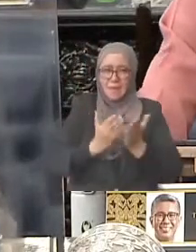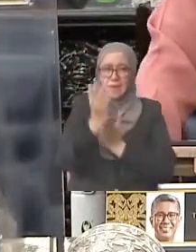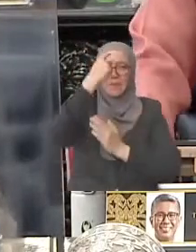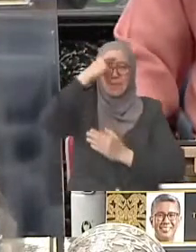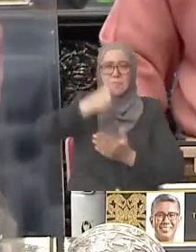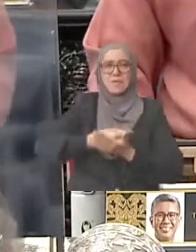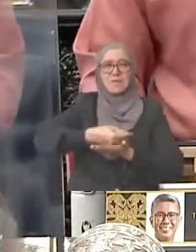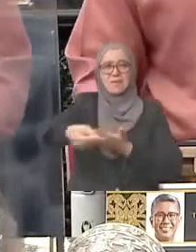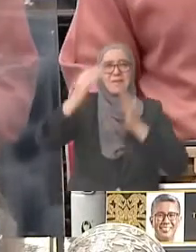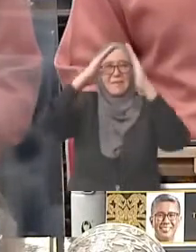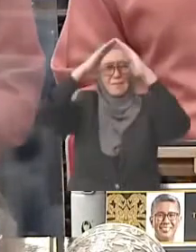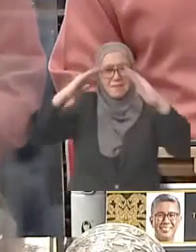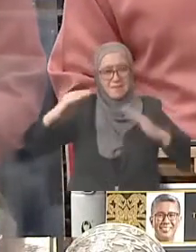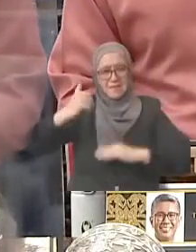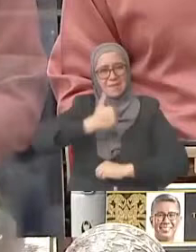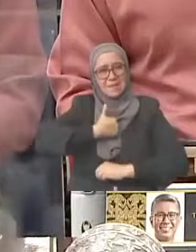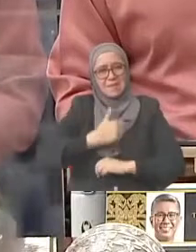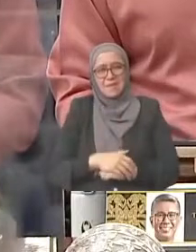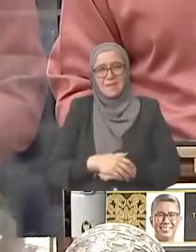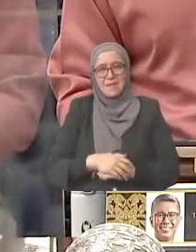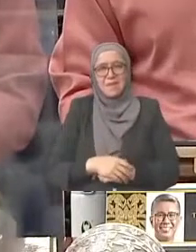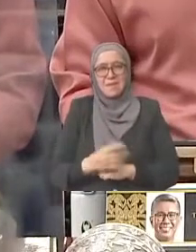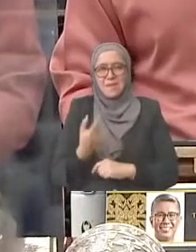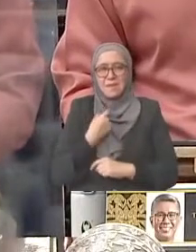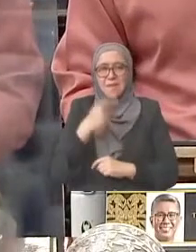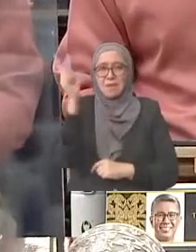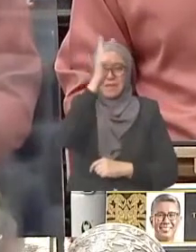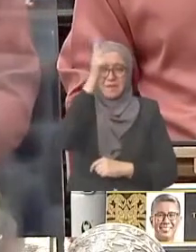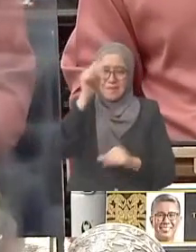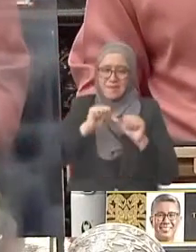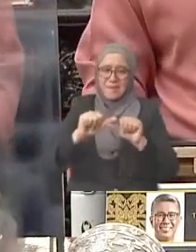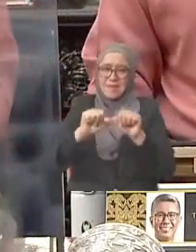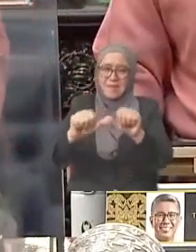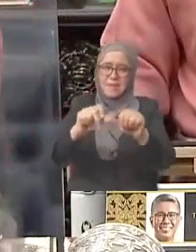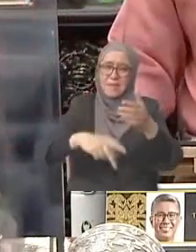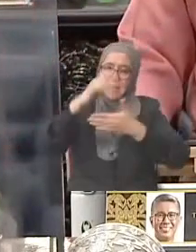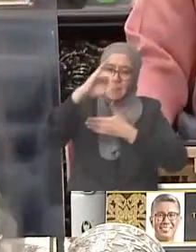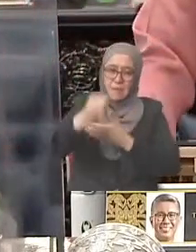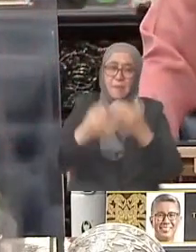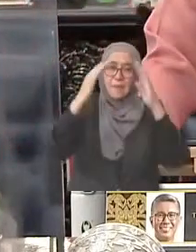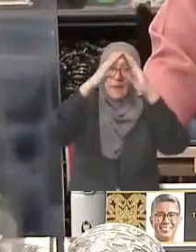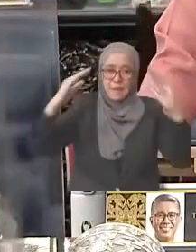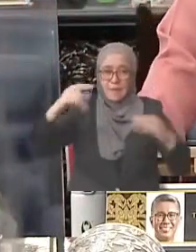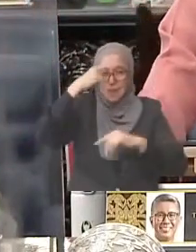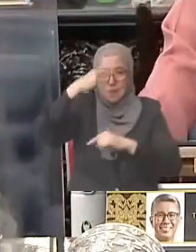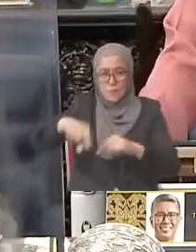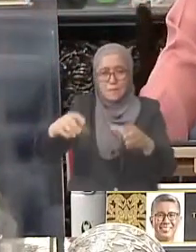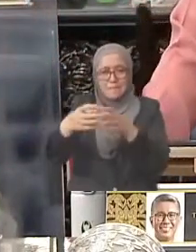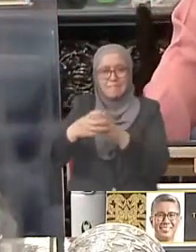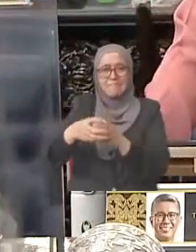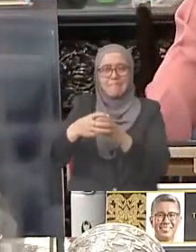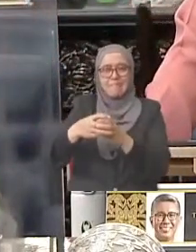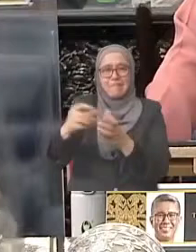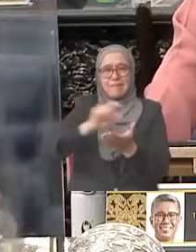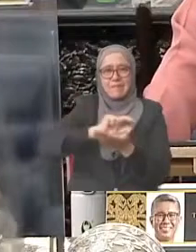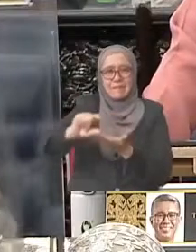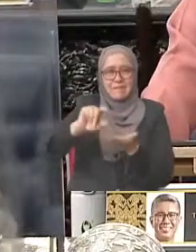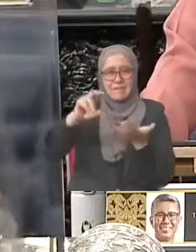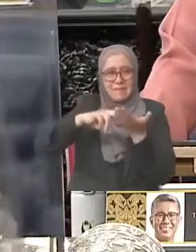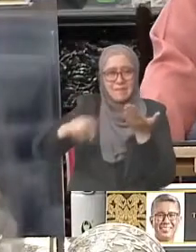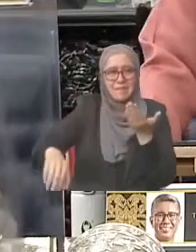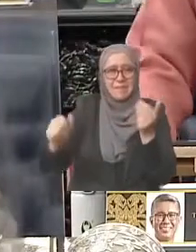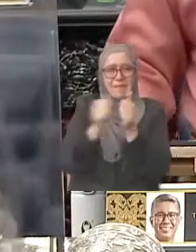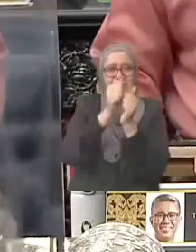untuk itu kerajaan akan meneruskan project-project Perumahan khususnya kepada golongan berpendapatan rendah dengan nilai